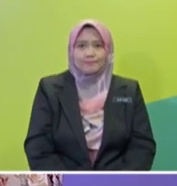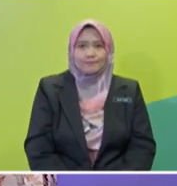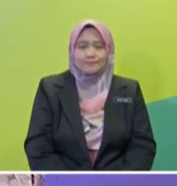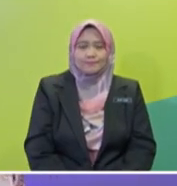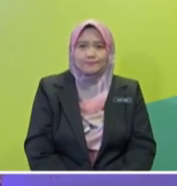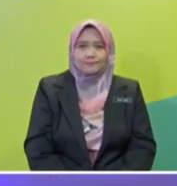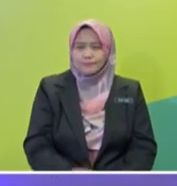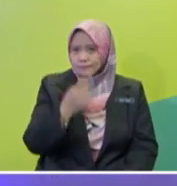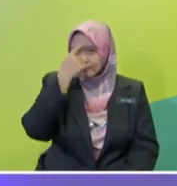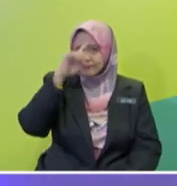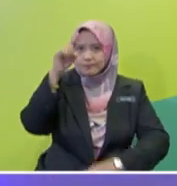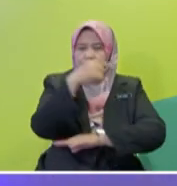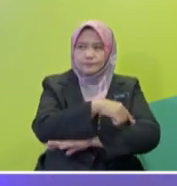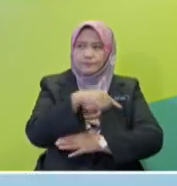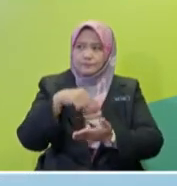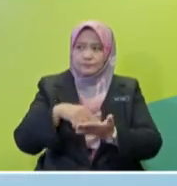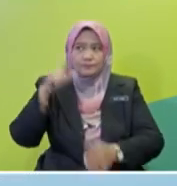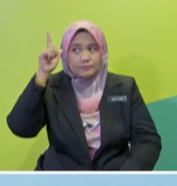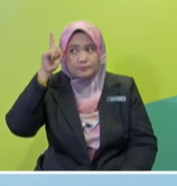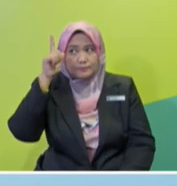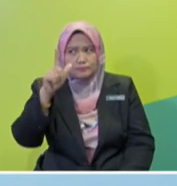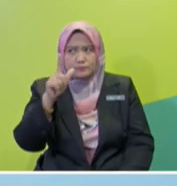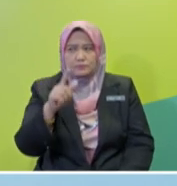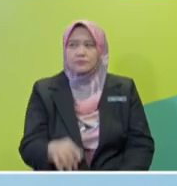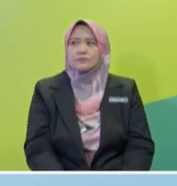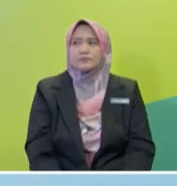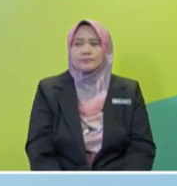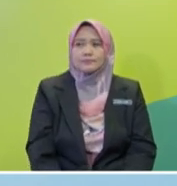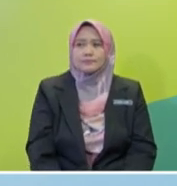untuk hari ini juga kita lihat dulu oke